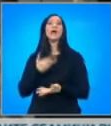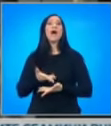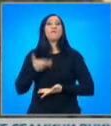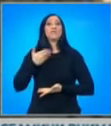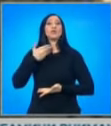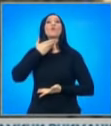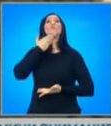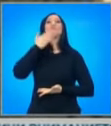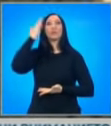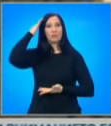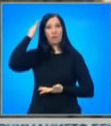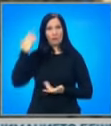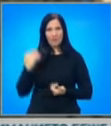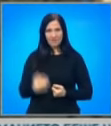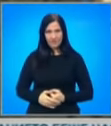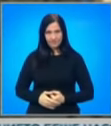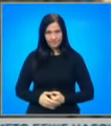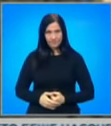глава.